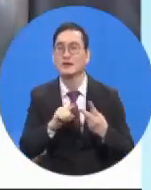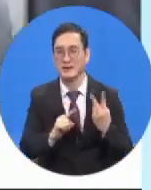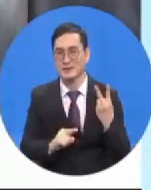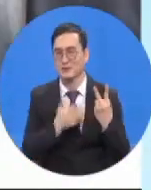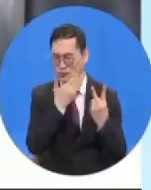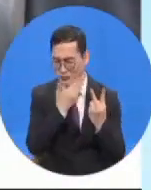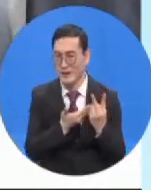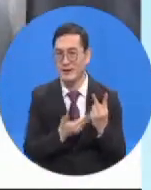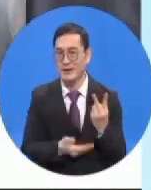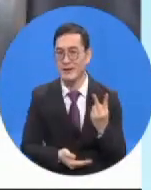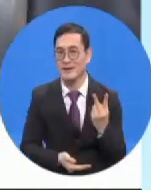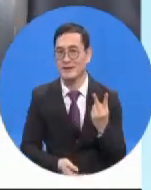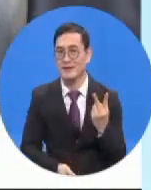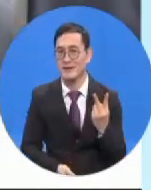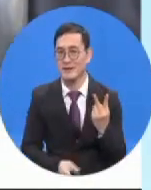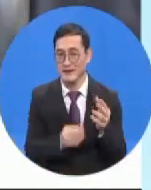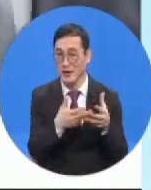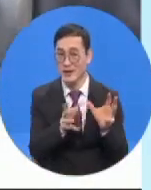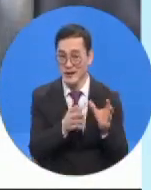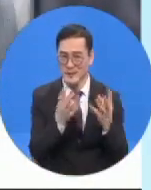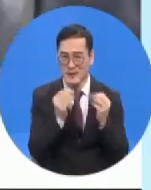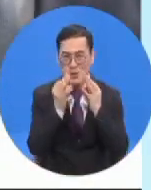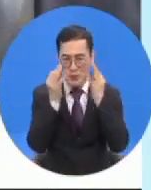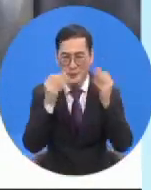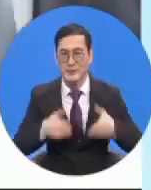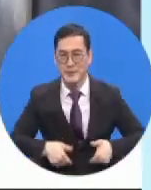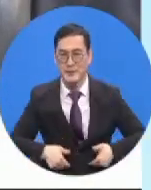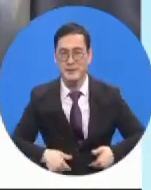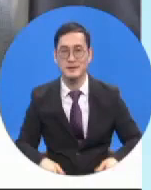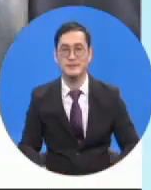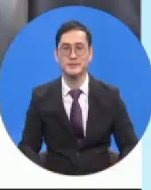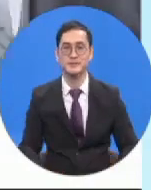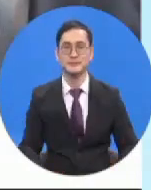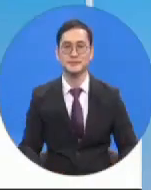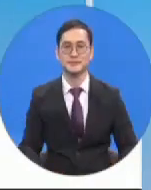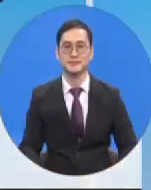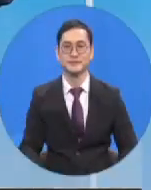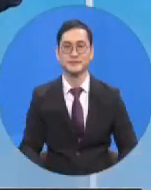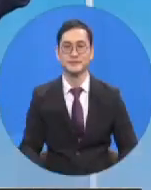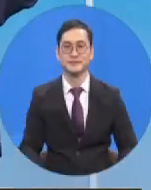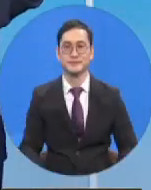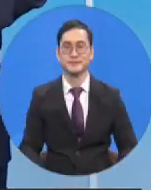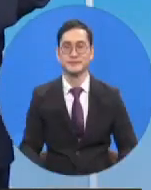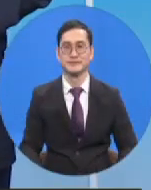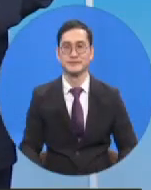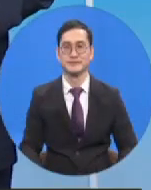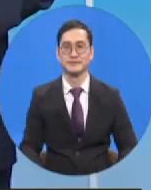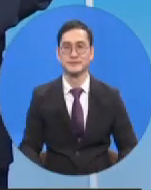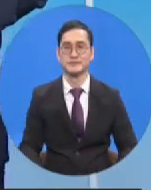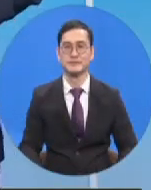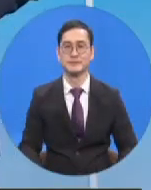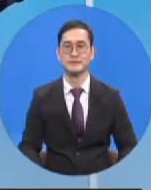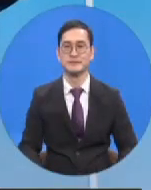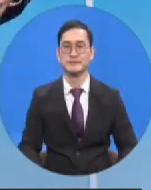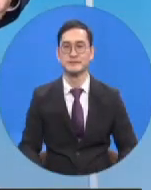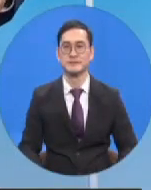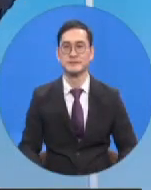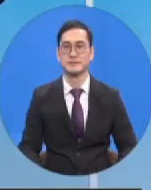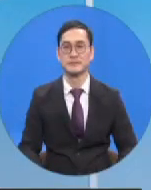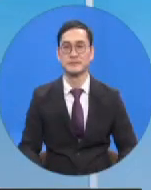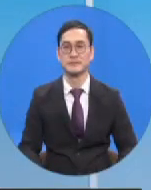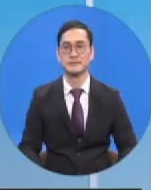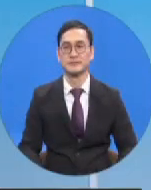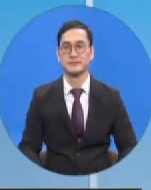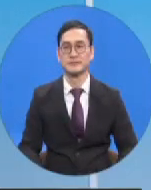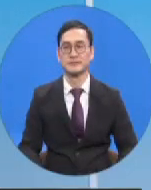반성하고 국민의 마음을 얻기 위해서 노력해야 된다, 이렇게 보여집니다. 네. 아무래도 여권 대선 주자들 입장에서는 마음이 급해질